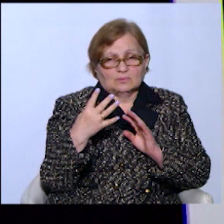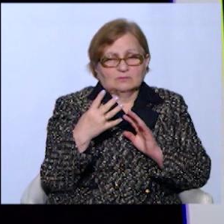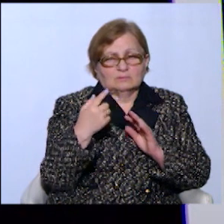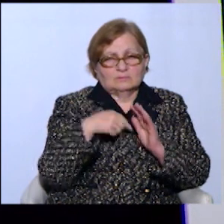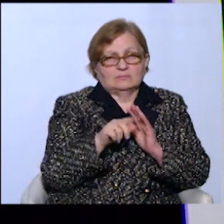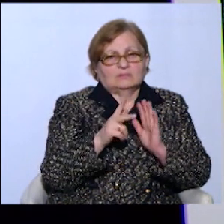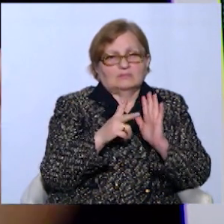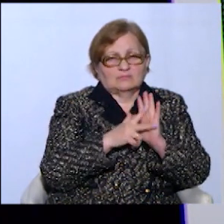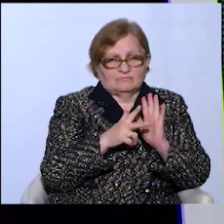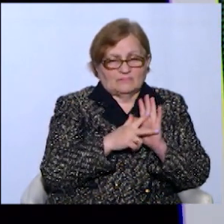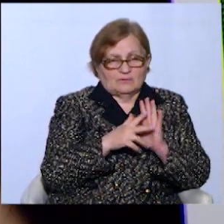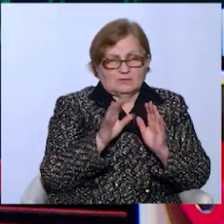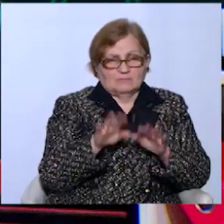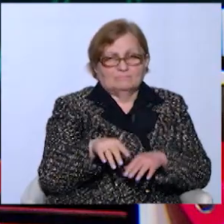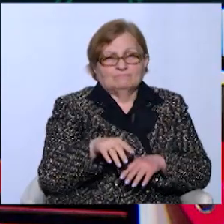8.